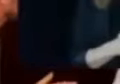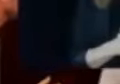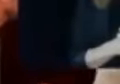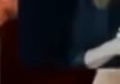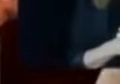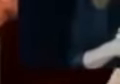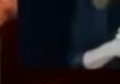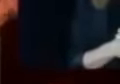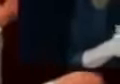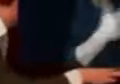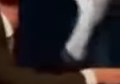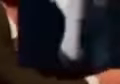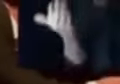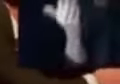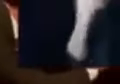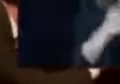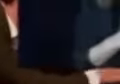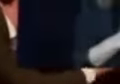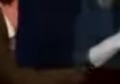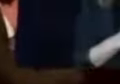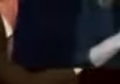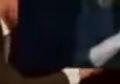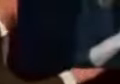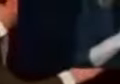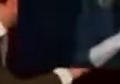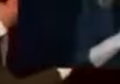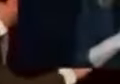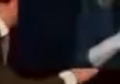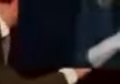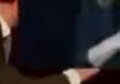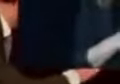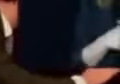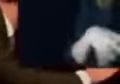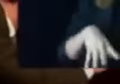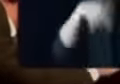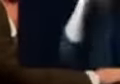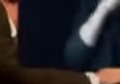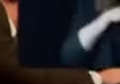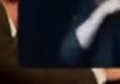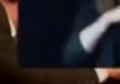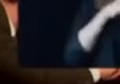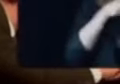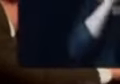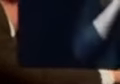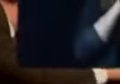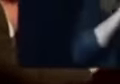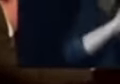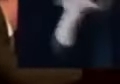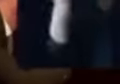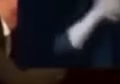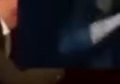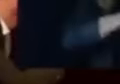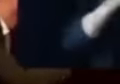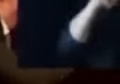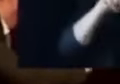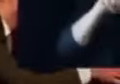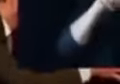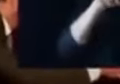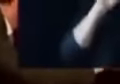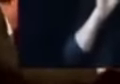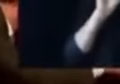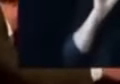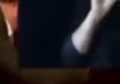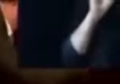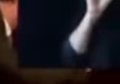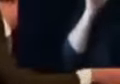Allora, a inizio settembre annunciavate trionfanti lo sgombero del campo Rom di